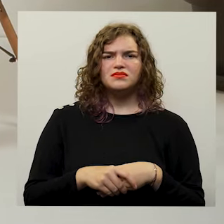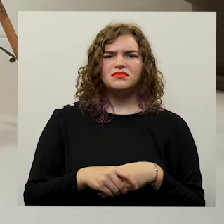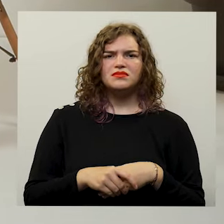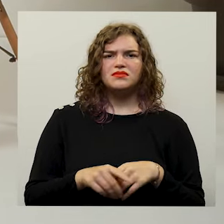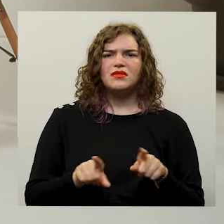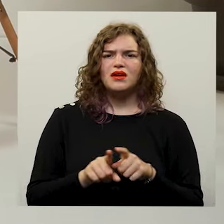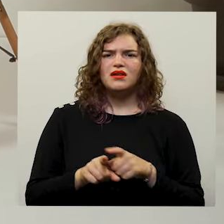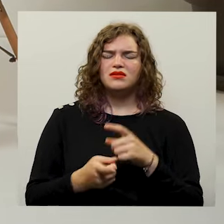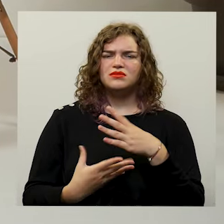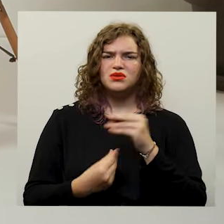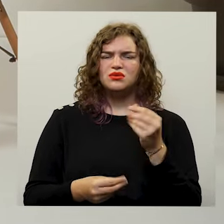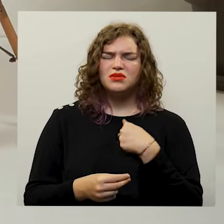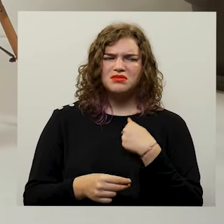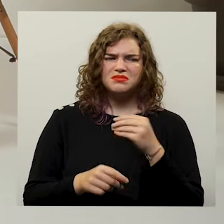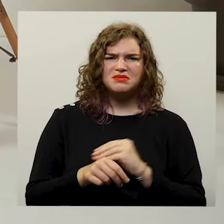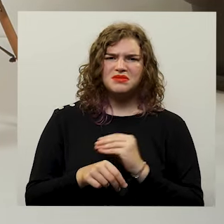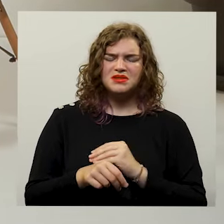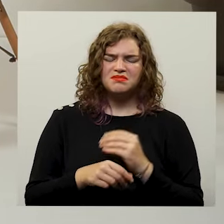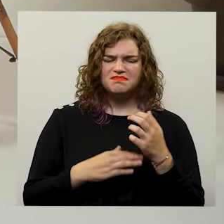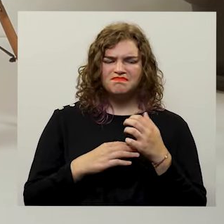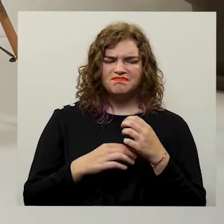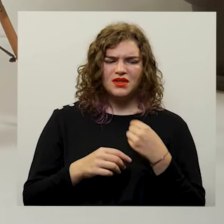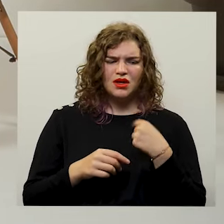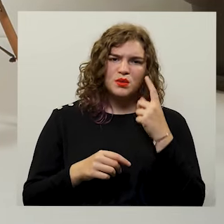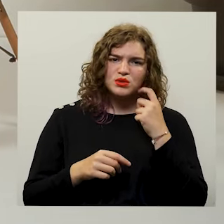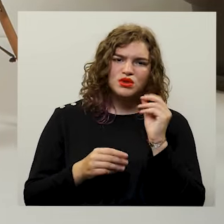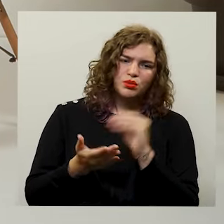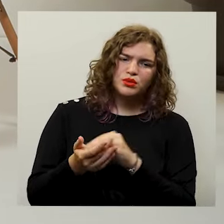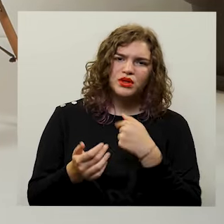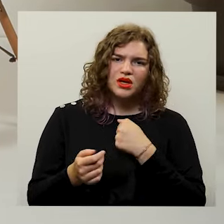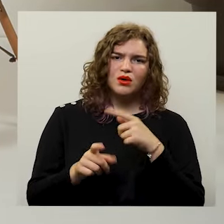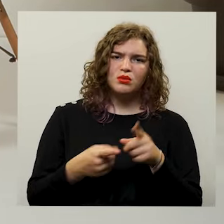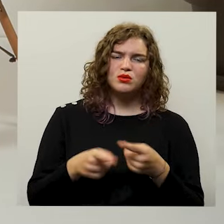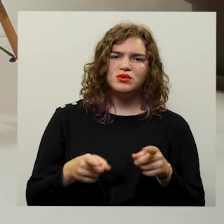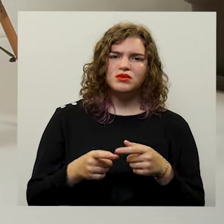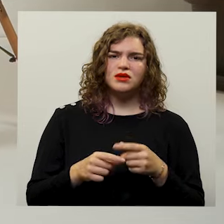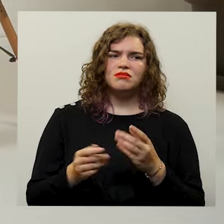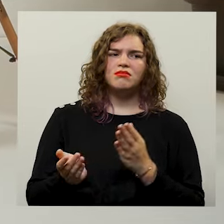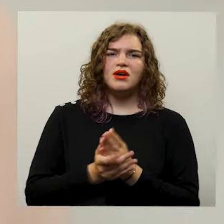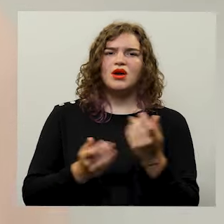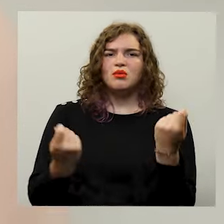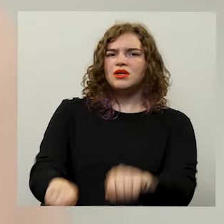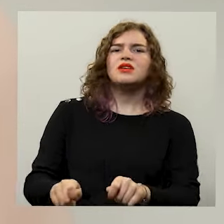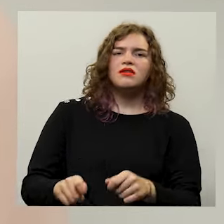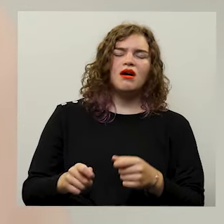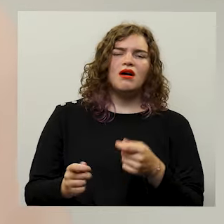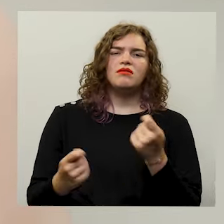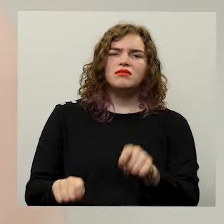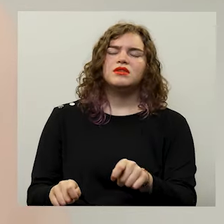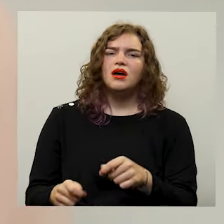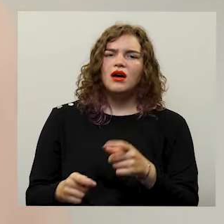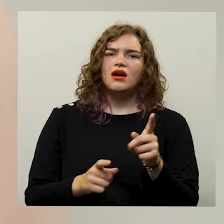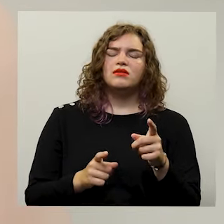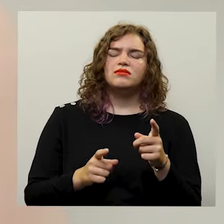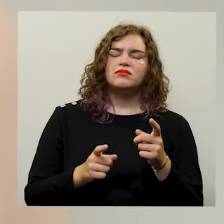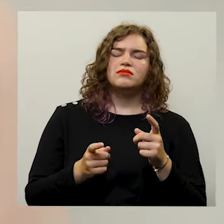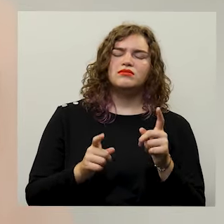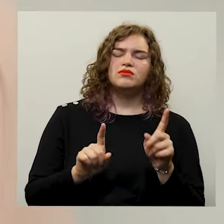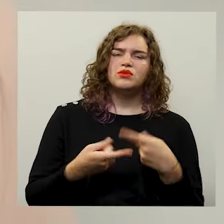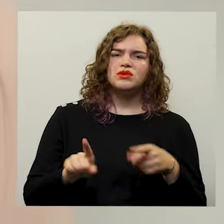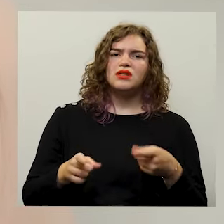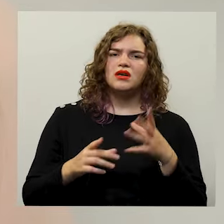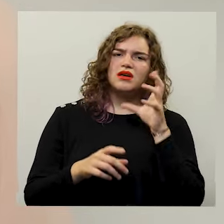rănia duhul meu și uneori mai încercam să pun eu muzică. Îmi închidea. O dădea pe mut. Nu